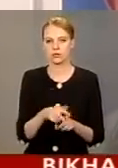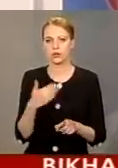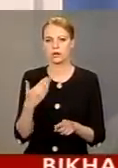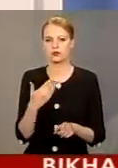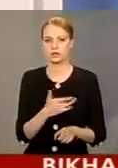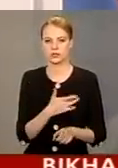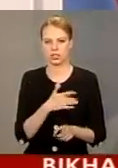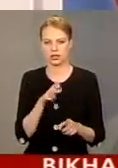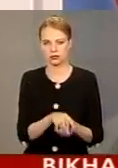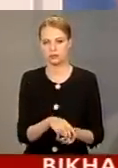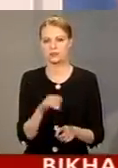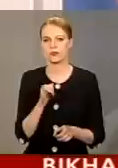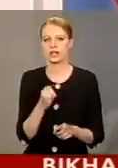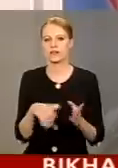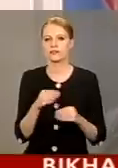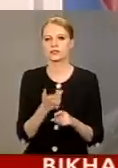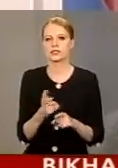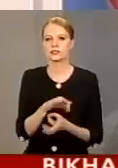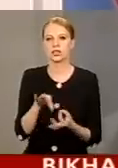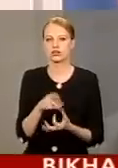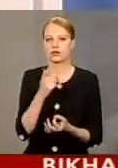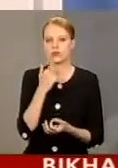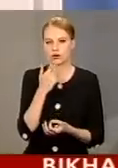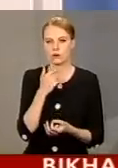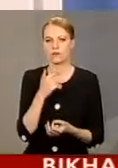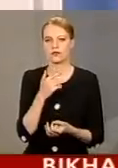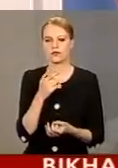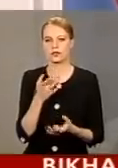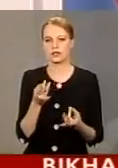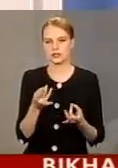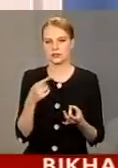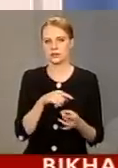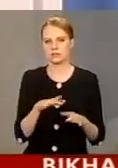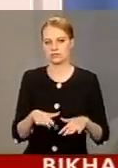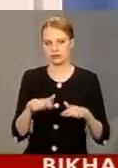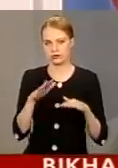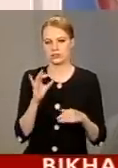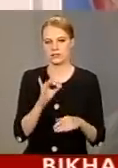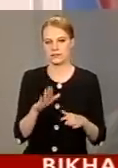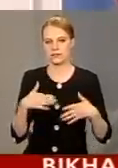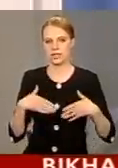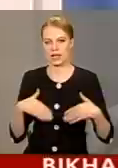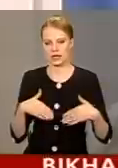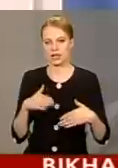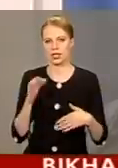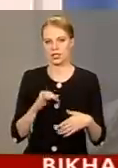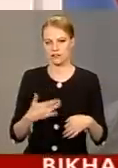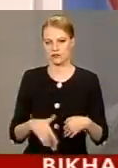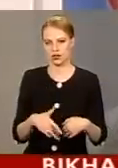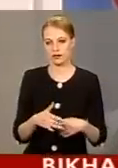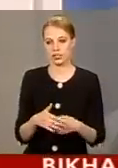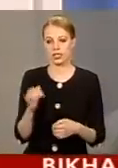шлуночок серця. Вся надлишкова кров, вона рідина збирається вже і в легенях, і в черевній